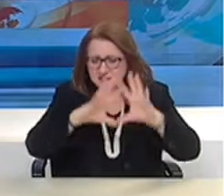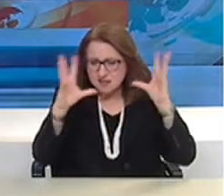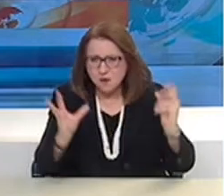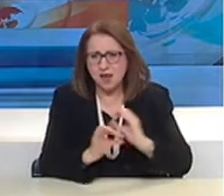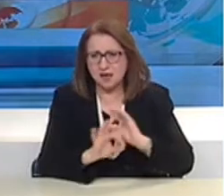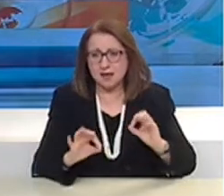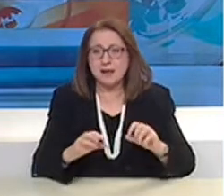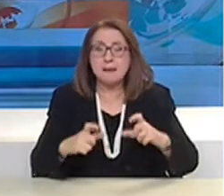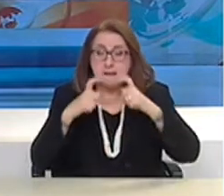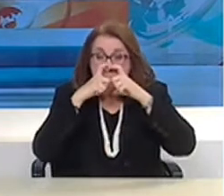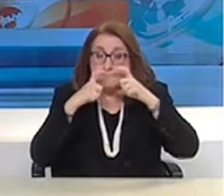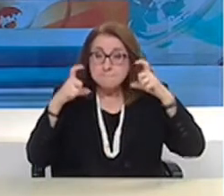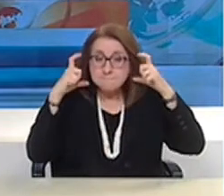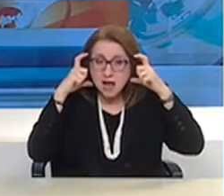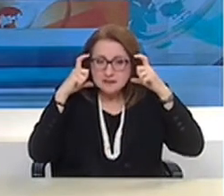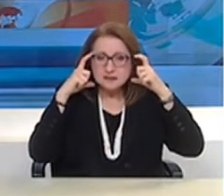Μάσκες,